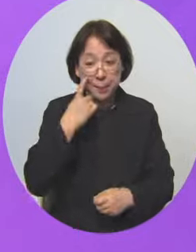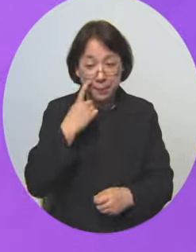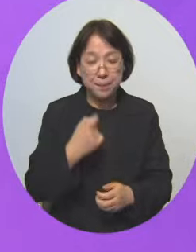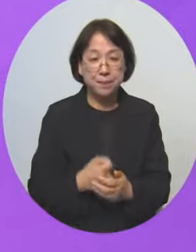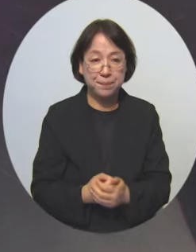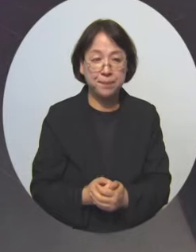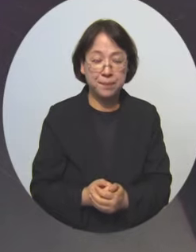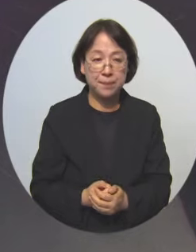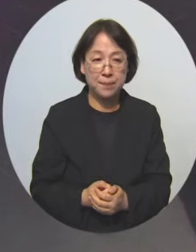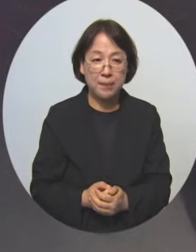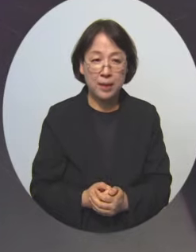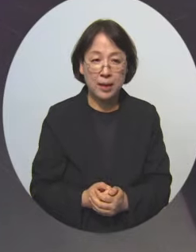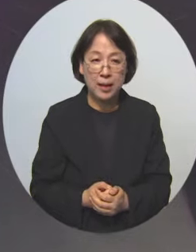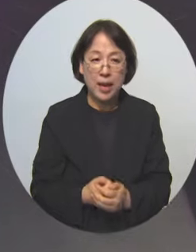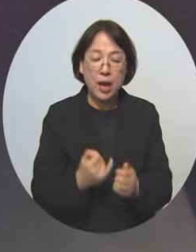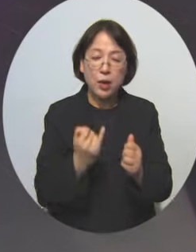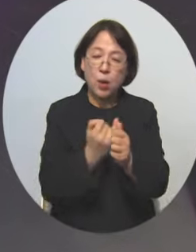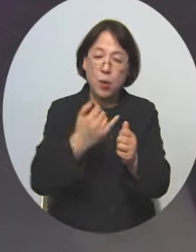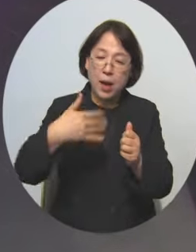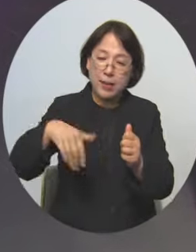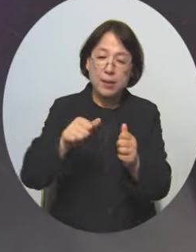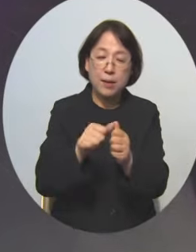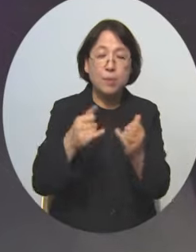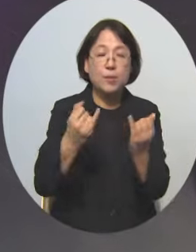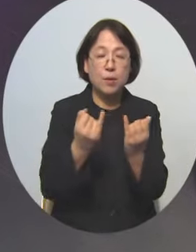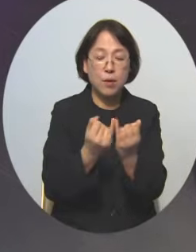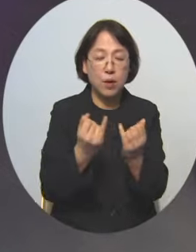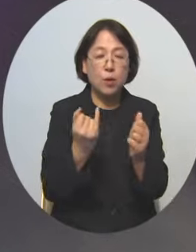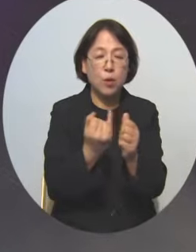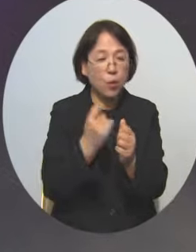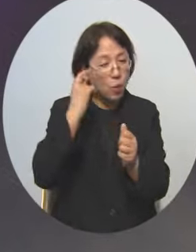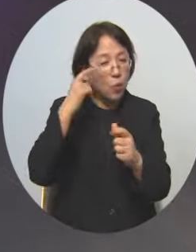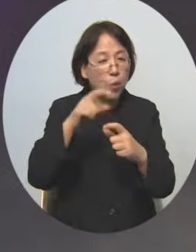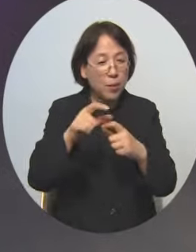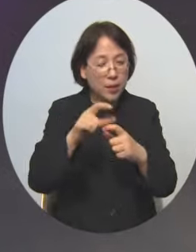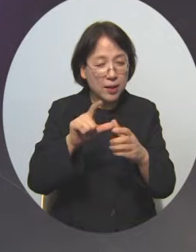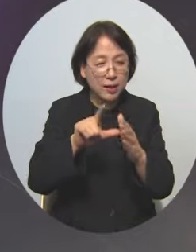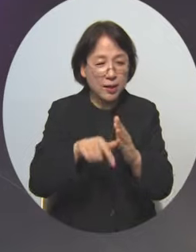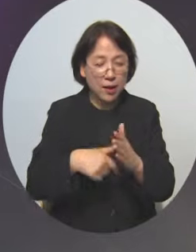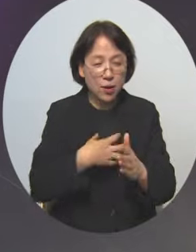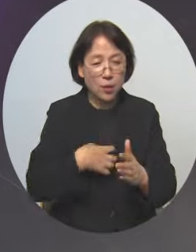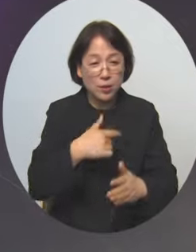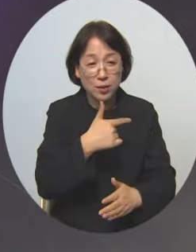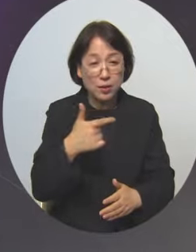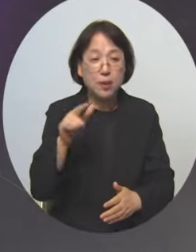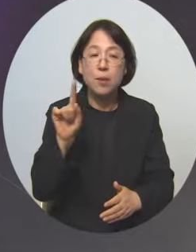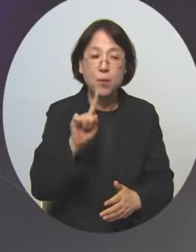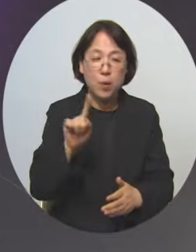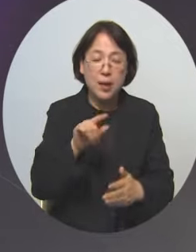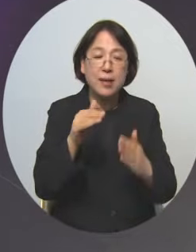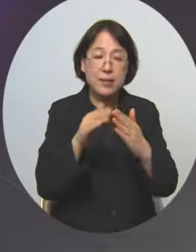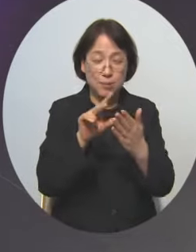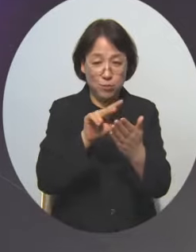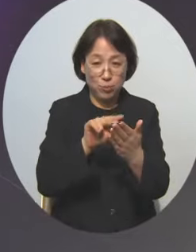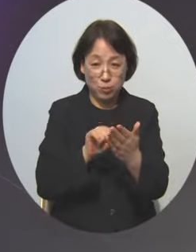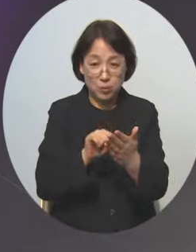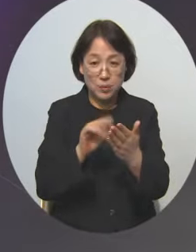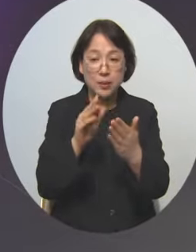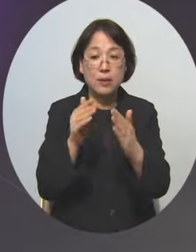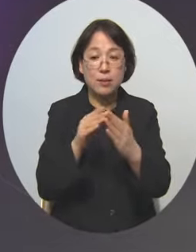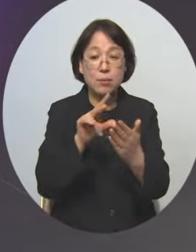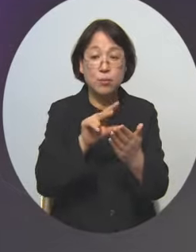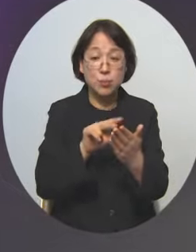조태현 기자, 미혼 남녀가 결혼을 고민할 때 갖는 가장 큰 걱정거리가 바로 집 문제죠. 이 주택